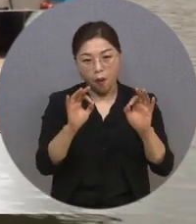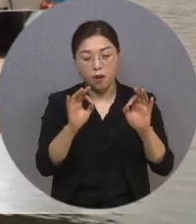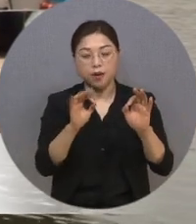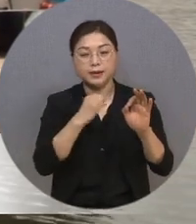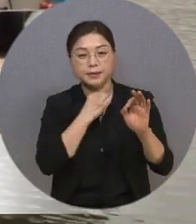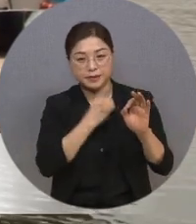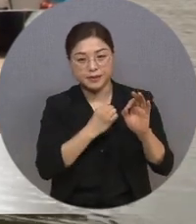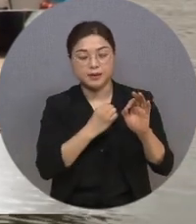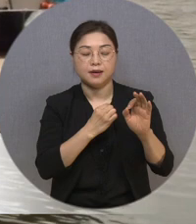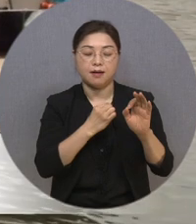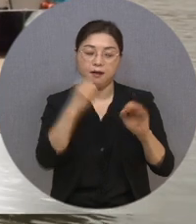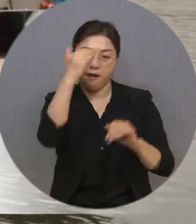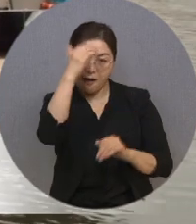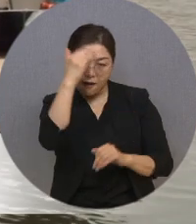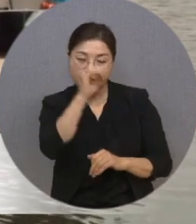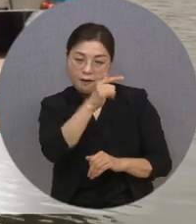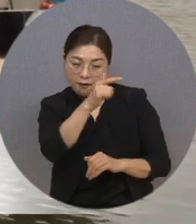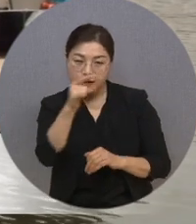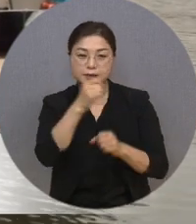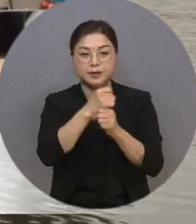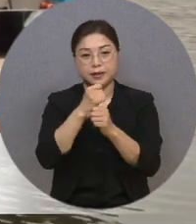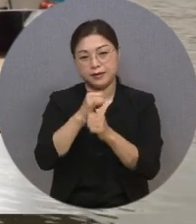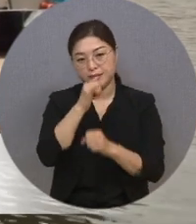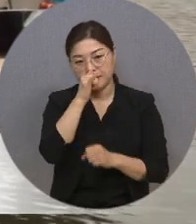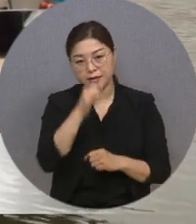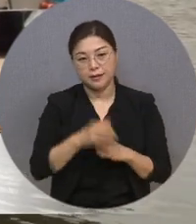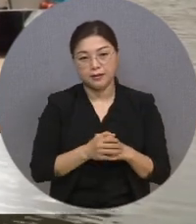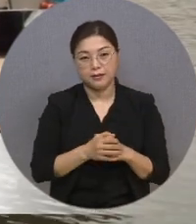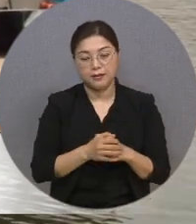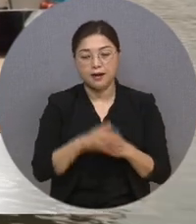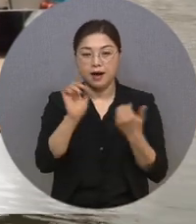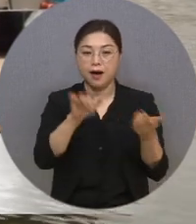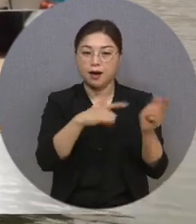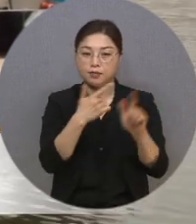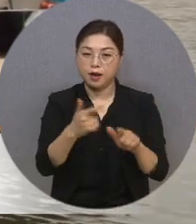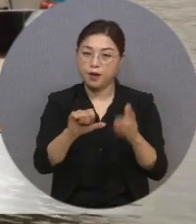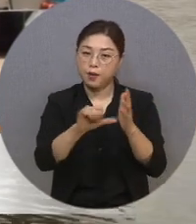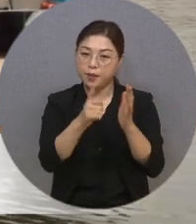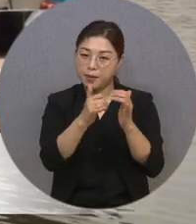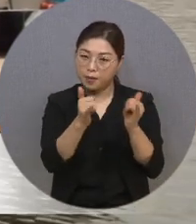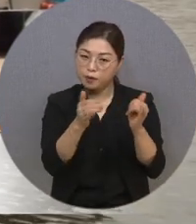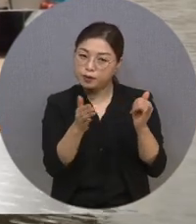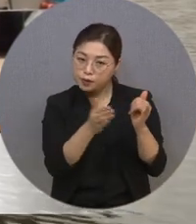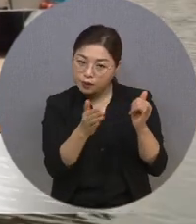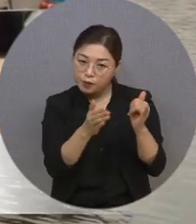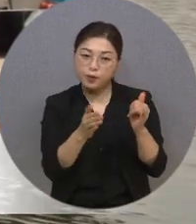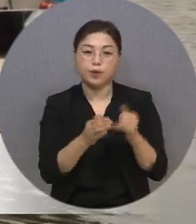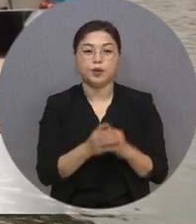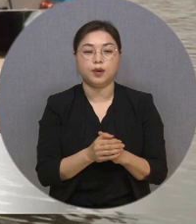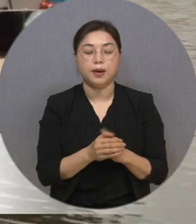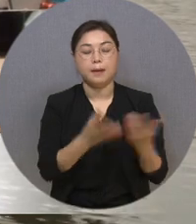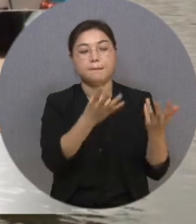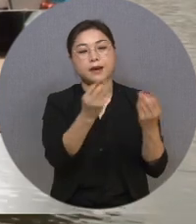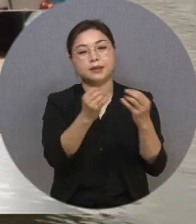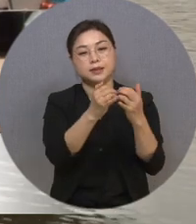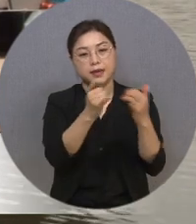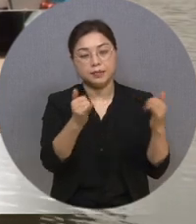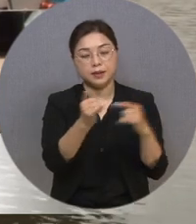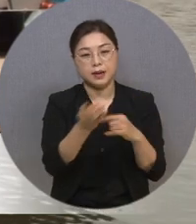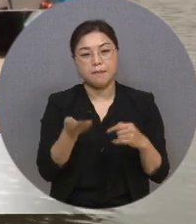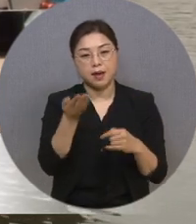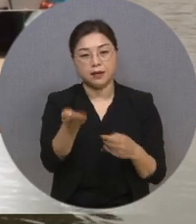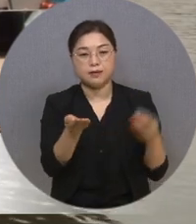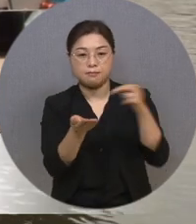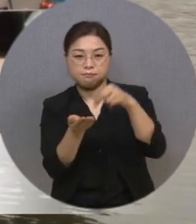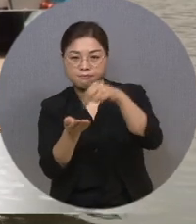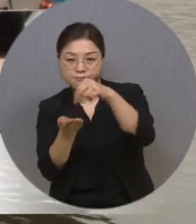만들고 앞으로 이 많은 인원은 아니지만 하루에 500명 이상 또 추위를 봐가지고 더 많은 인원이 활용할 수